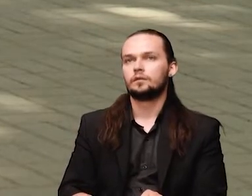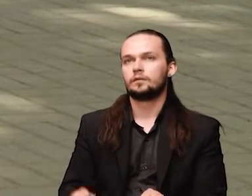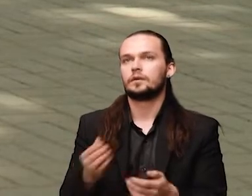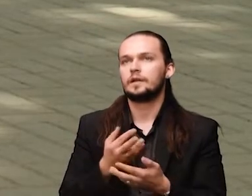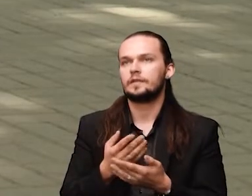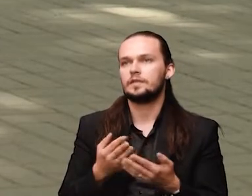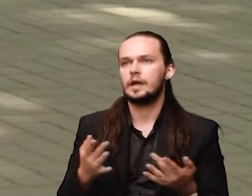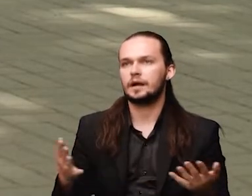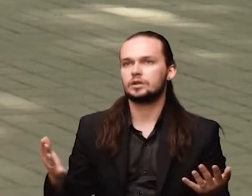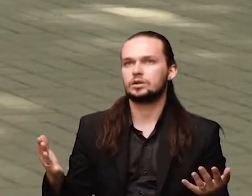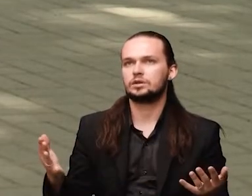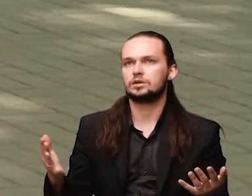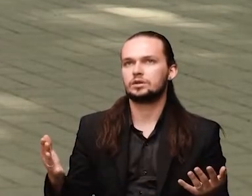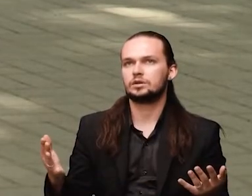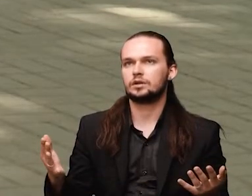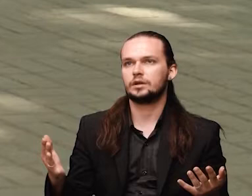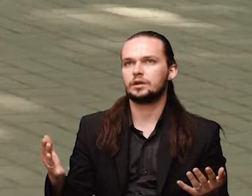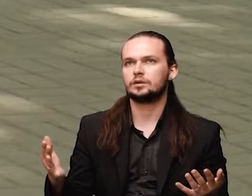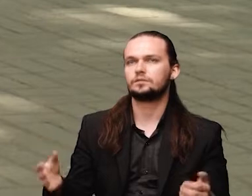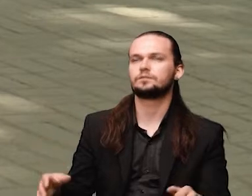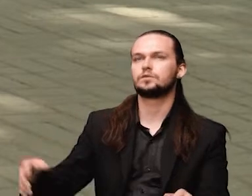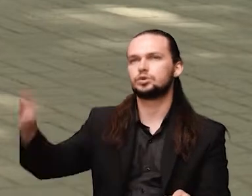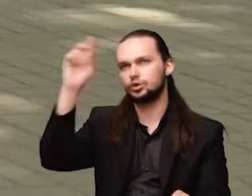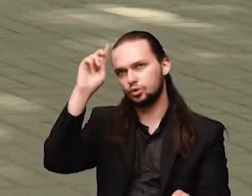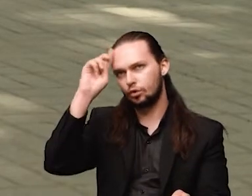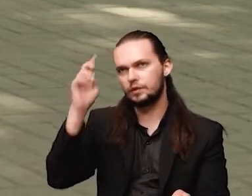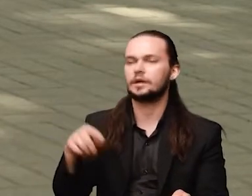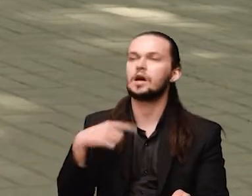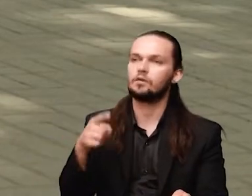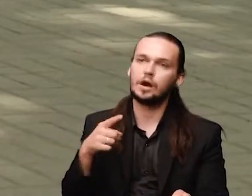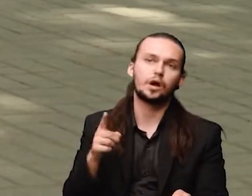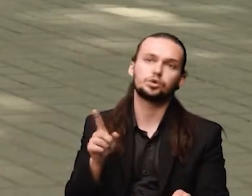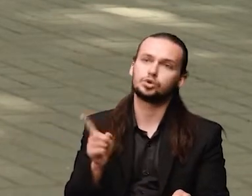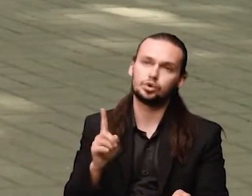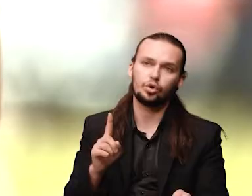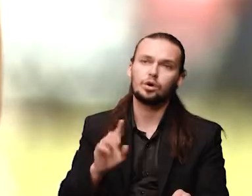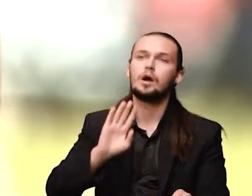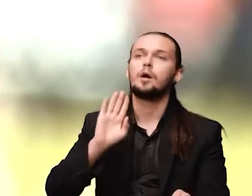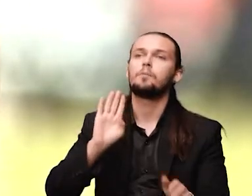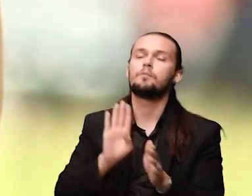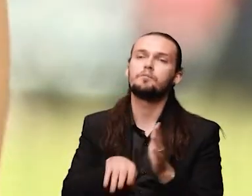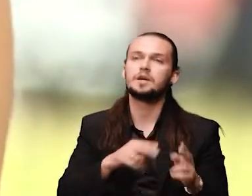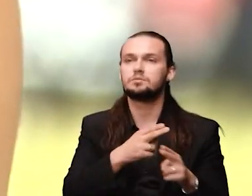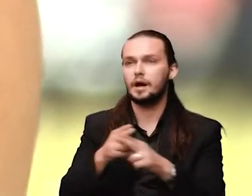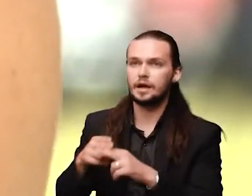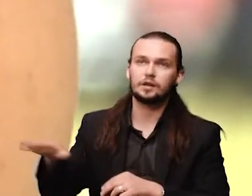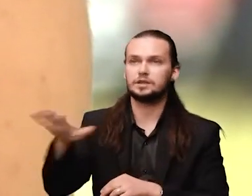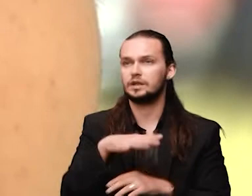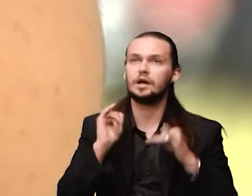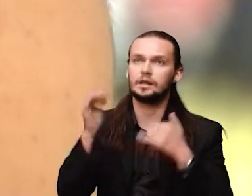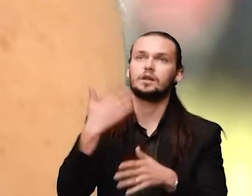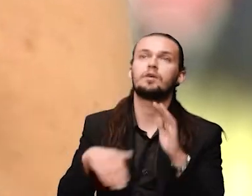Некоторые особо, так сказать, сознательные чиновники любят даже говорить, что у нас уже создана безбарьерная среда для